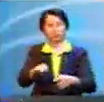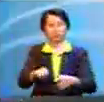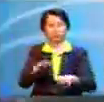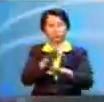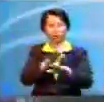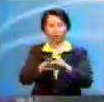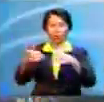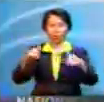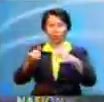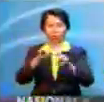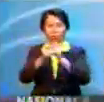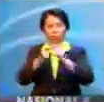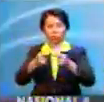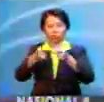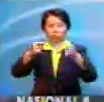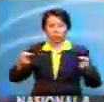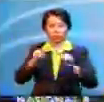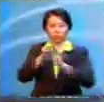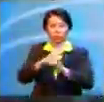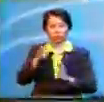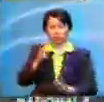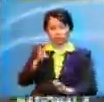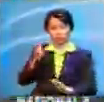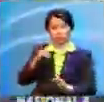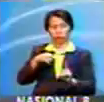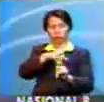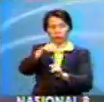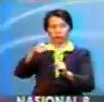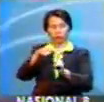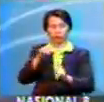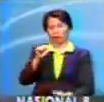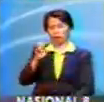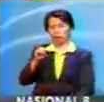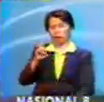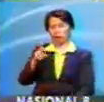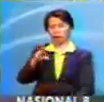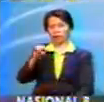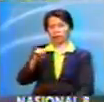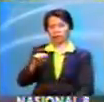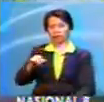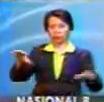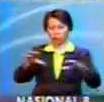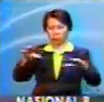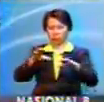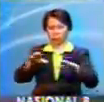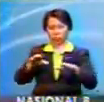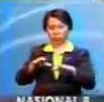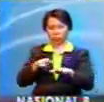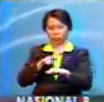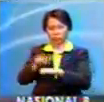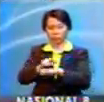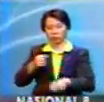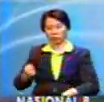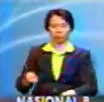Kerancakan permainan bertukar tegang di minit ke-67 apabila Amri Yahya yang melakukan provokasi